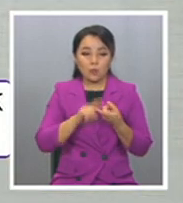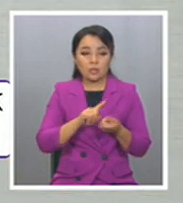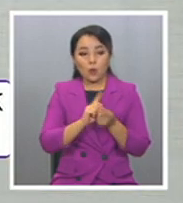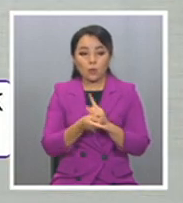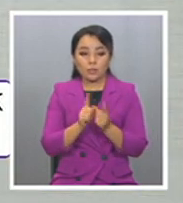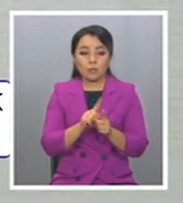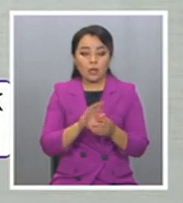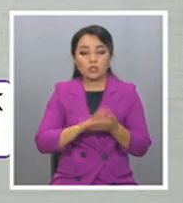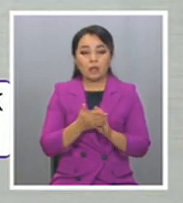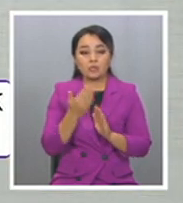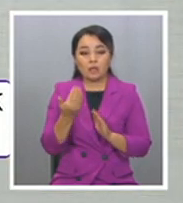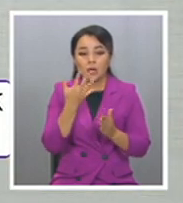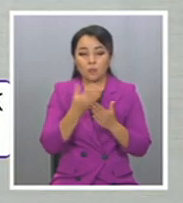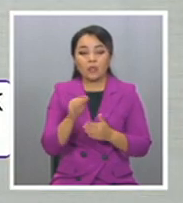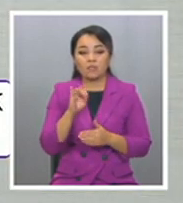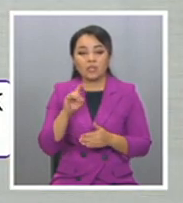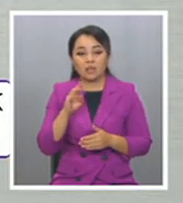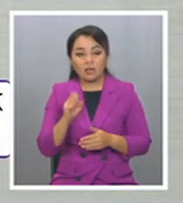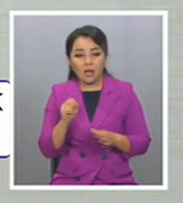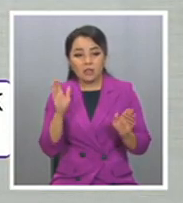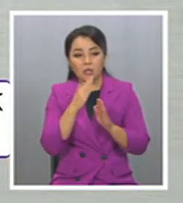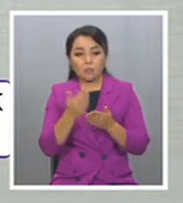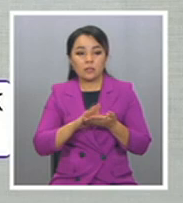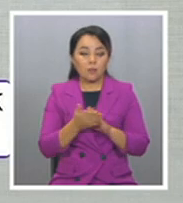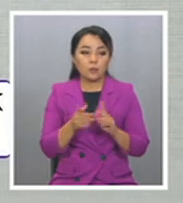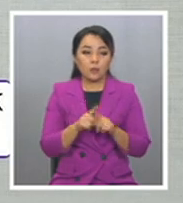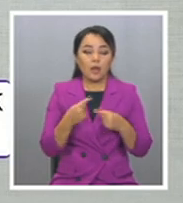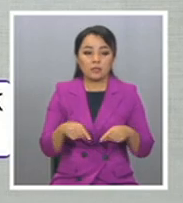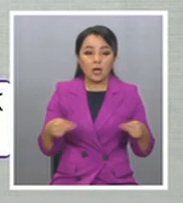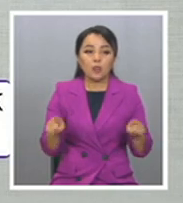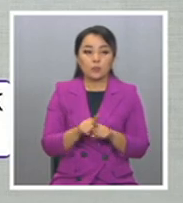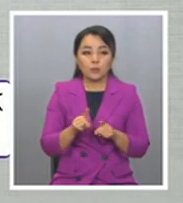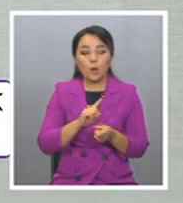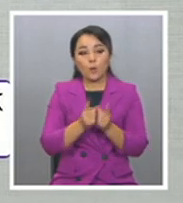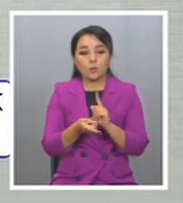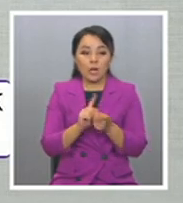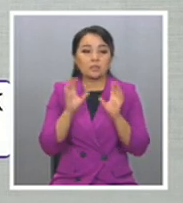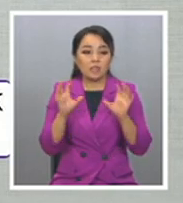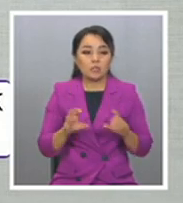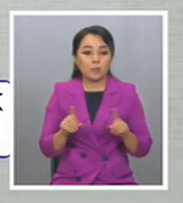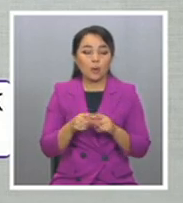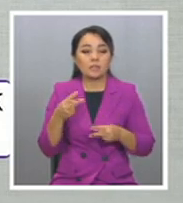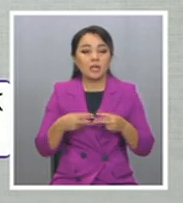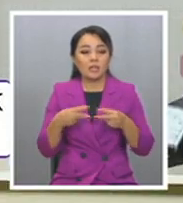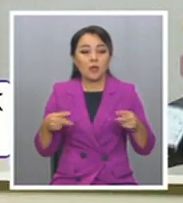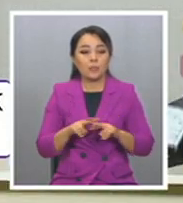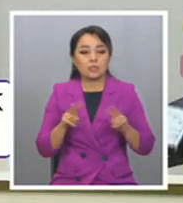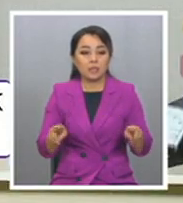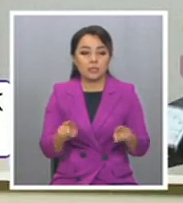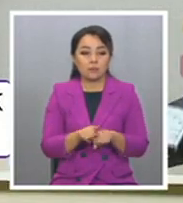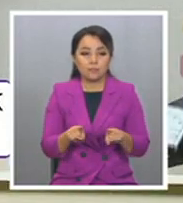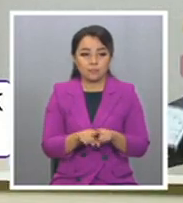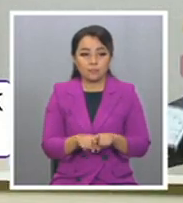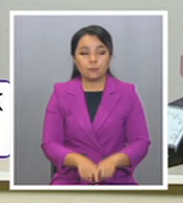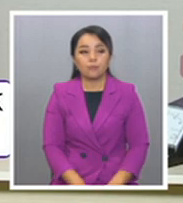да физикалық шамалардың табиғаты әртүрлі болғанмен, олардың өзгеру заңдылықтары мен теңдеулері бірдей.